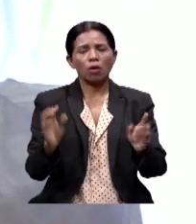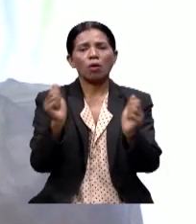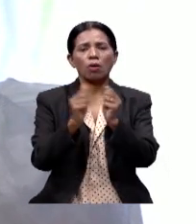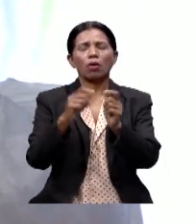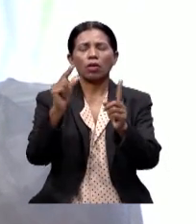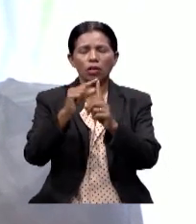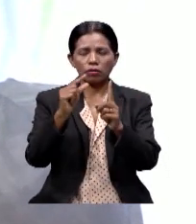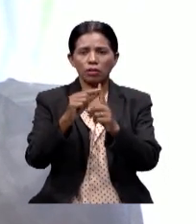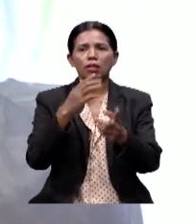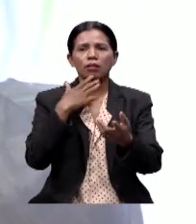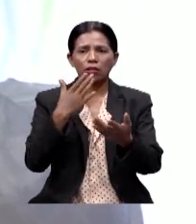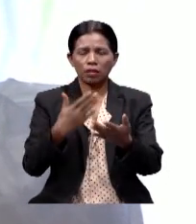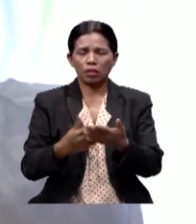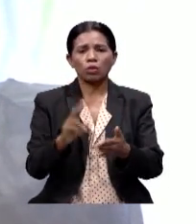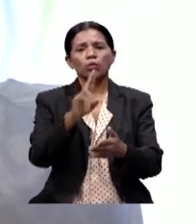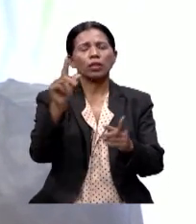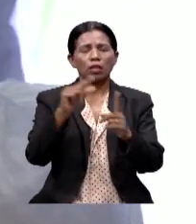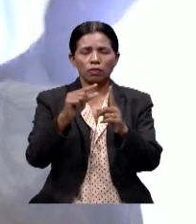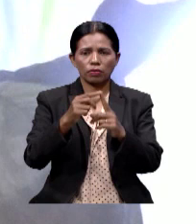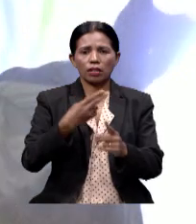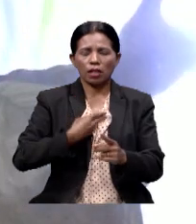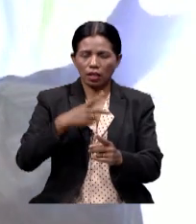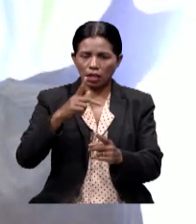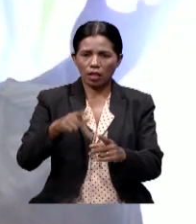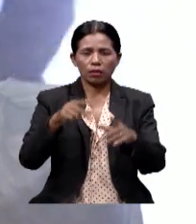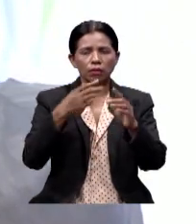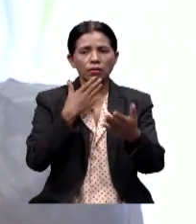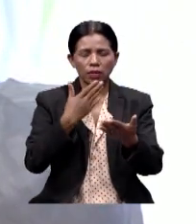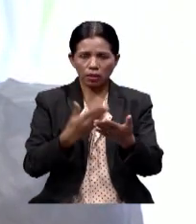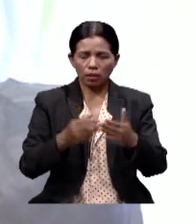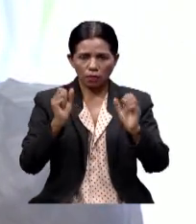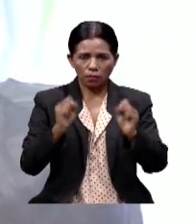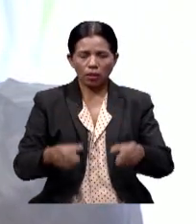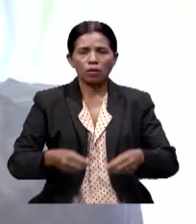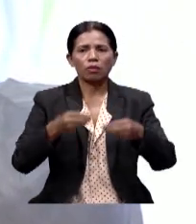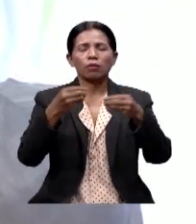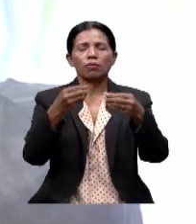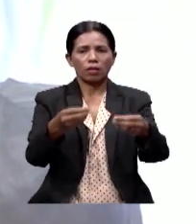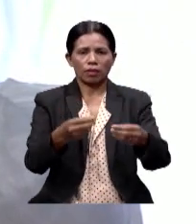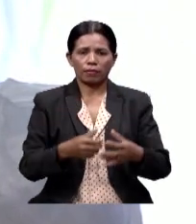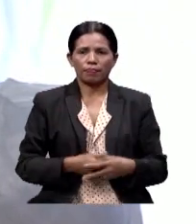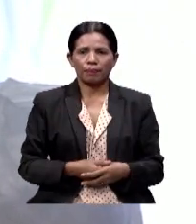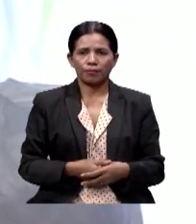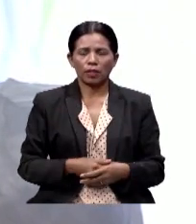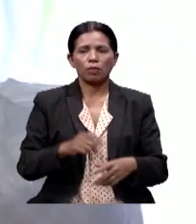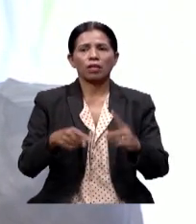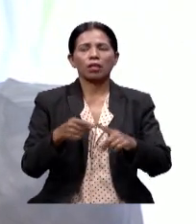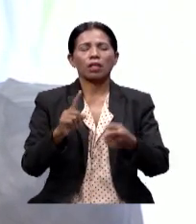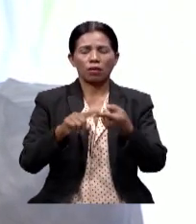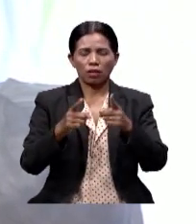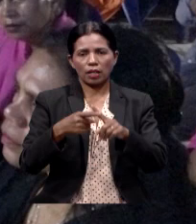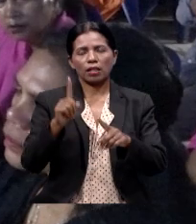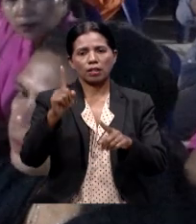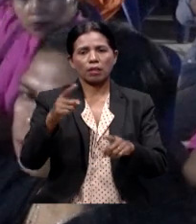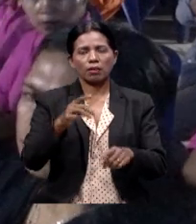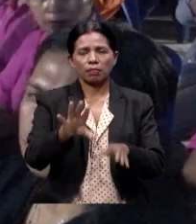ruma. Hasene lia fuang ira lebe atitude lebe ke bele fokamang, bele kura ona, wahire tere malu kira lebe hetan